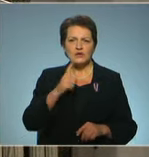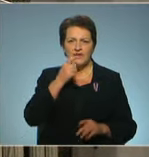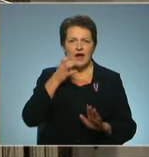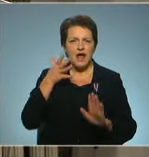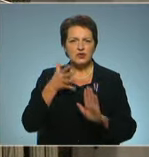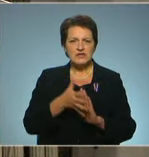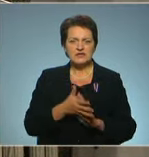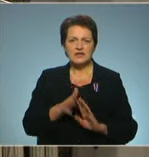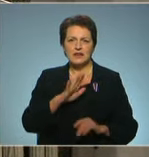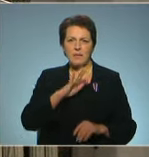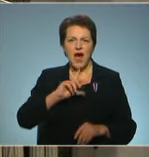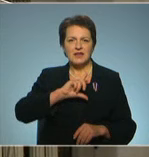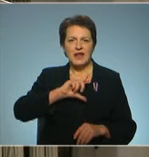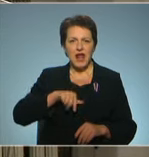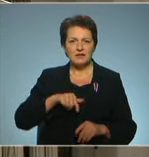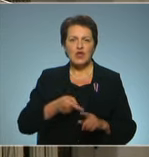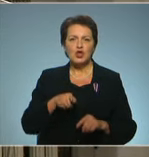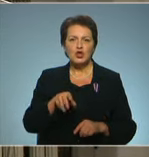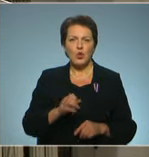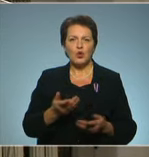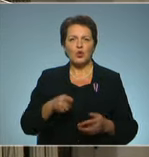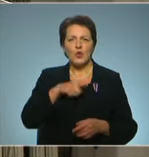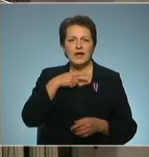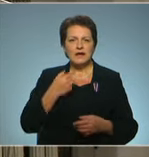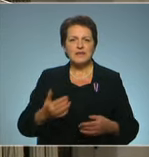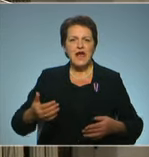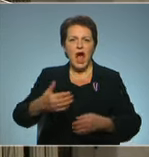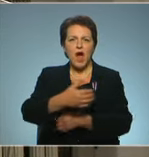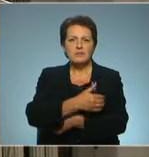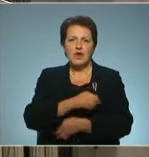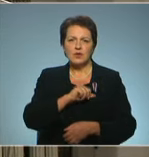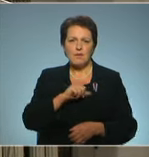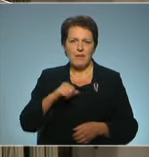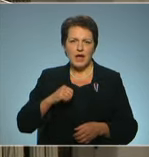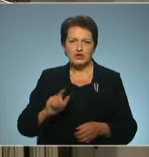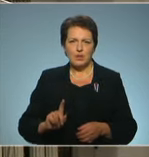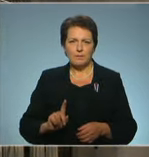māti Latviju, to, kuru gribas apskaut pašu pirmo.